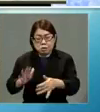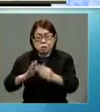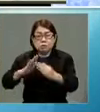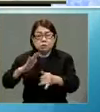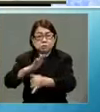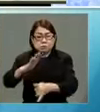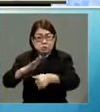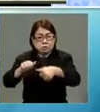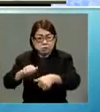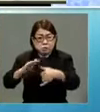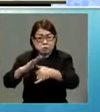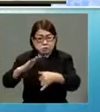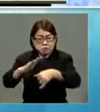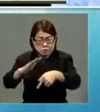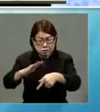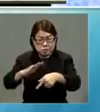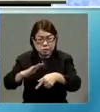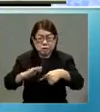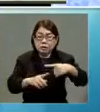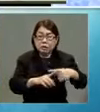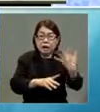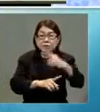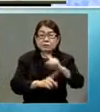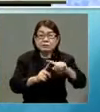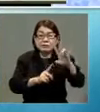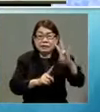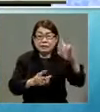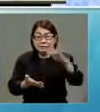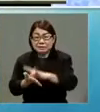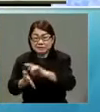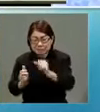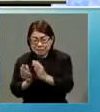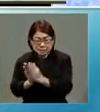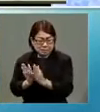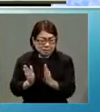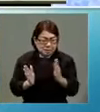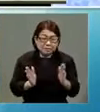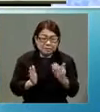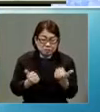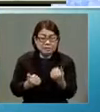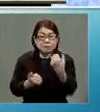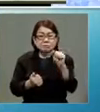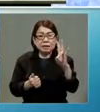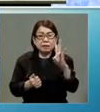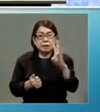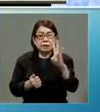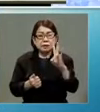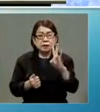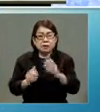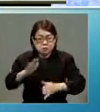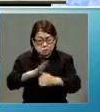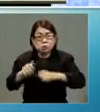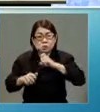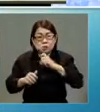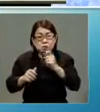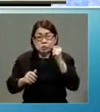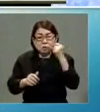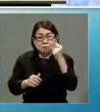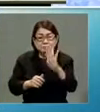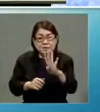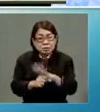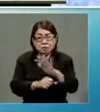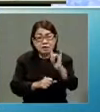าวันที่7พฤษภาคมวันนี้วันที่17คือ10วันแต่ก็ยังอยู่ใน14วันที่ว่าและอีกคนหนึ่งกลับมาวัน